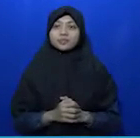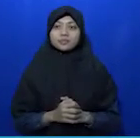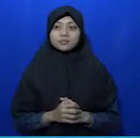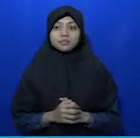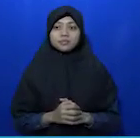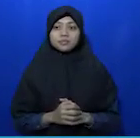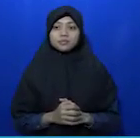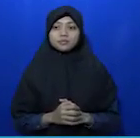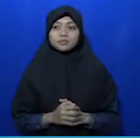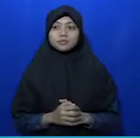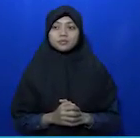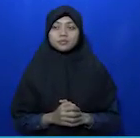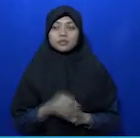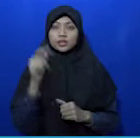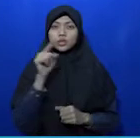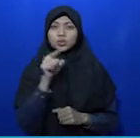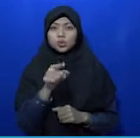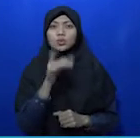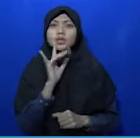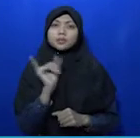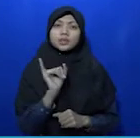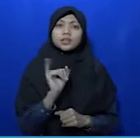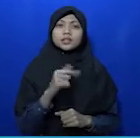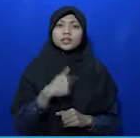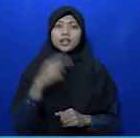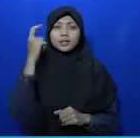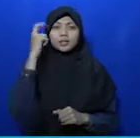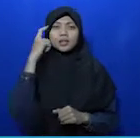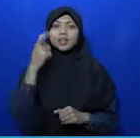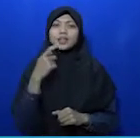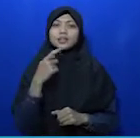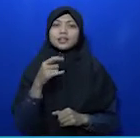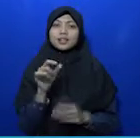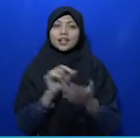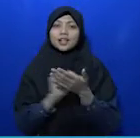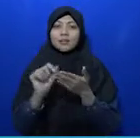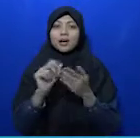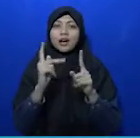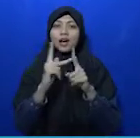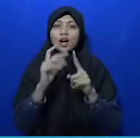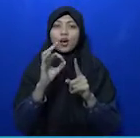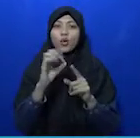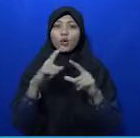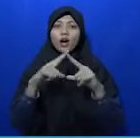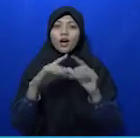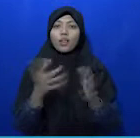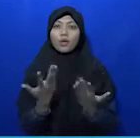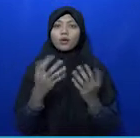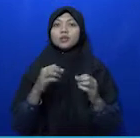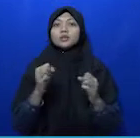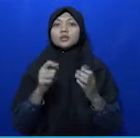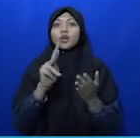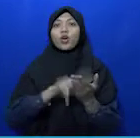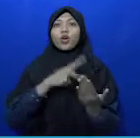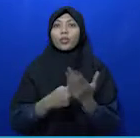Nah, itulah yang sekarang kita anggap sebagai head of agreement. Itulah light at the end of the tunnel.